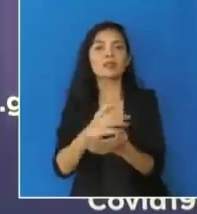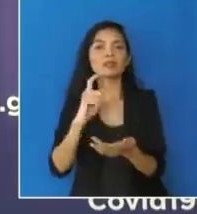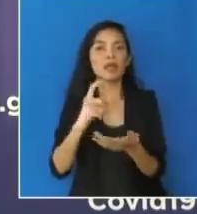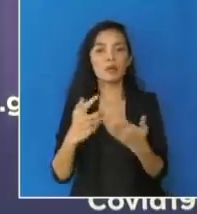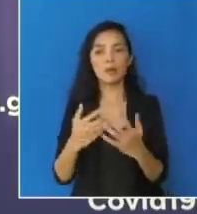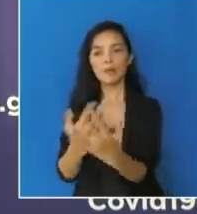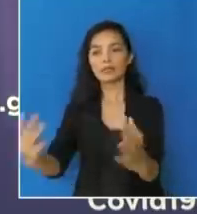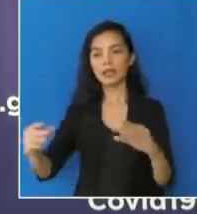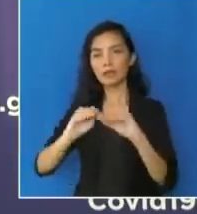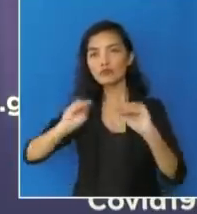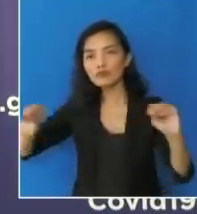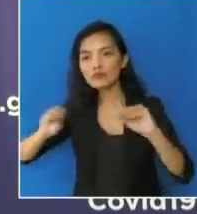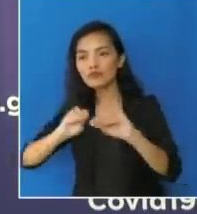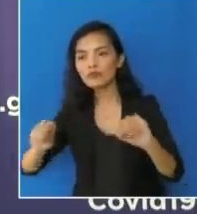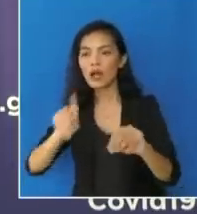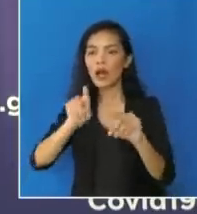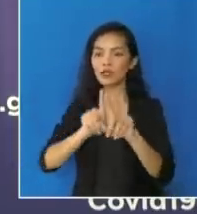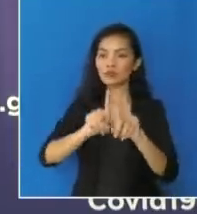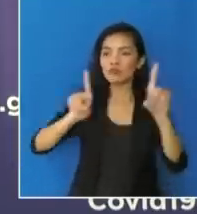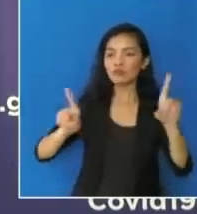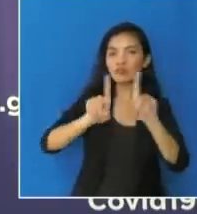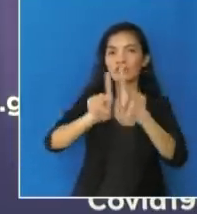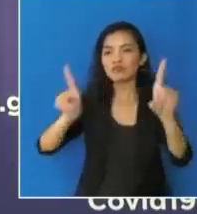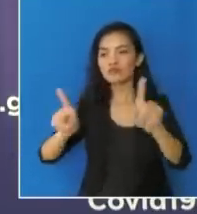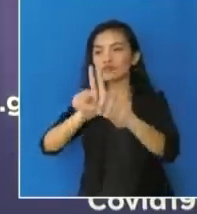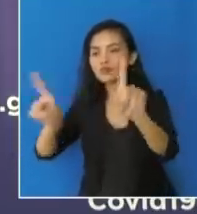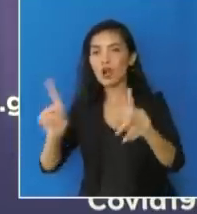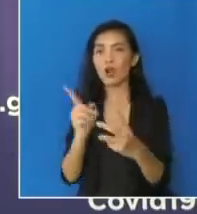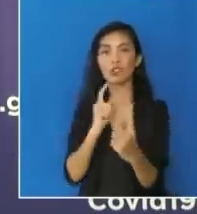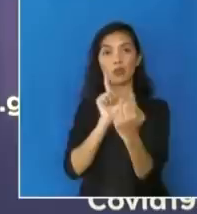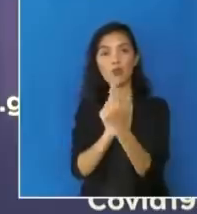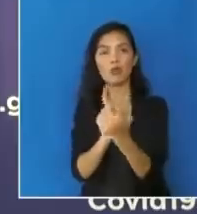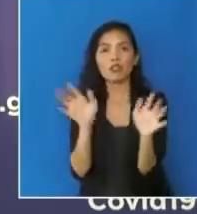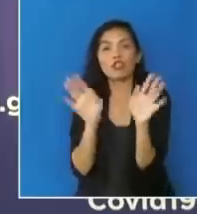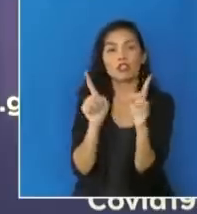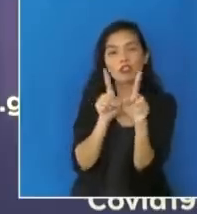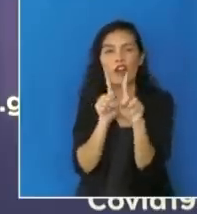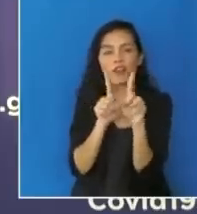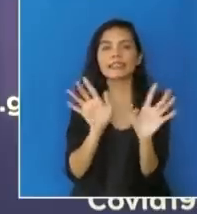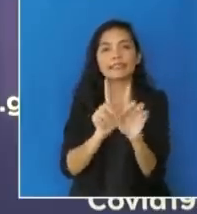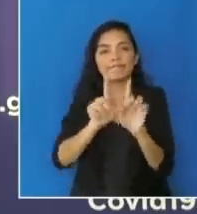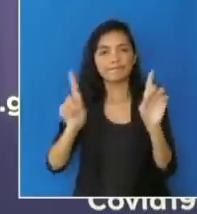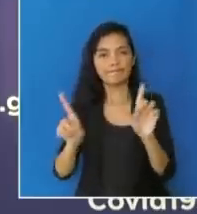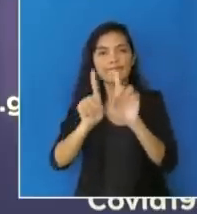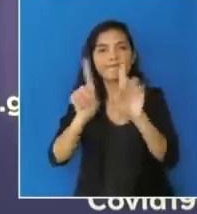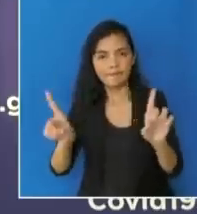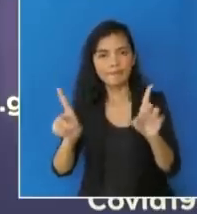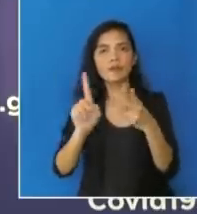mengedukasi masyarakat, menjaga jarak fisik saat berkomunikasi, tetap tinggal di